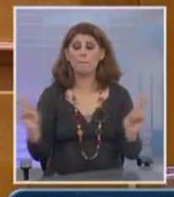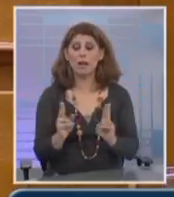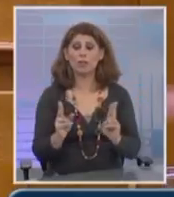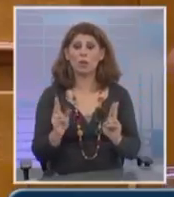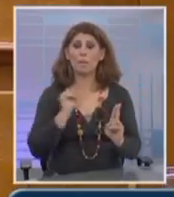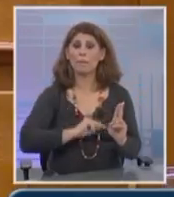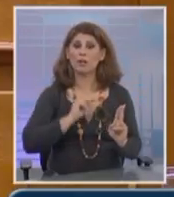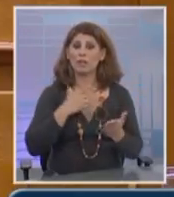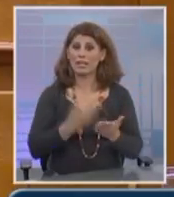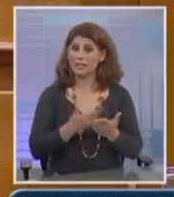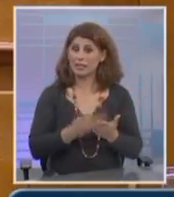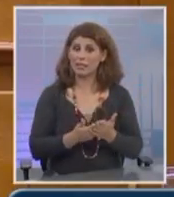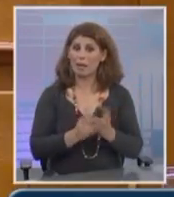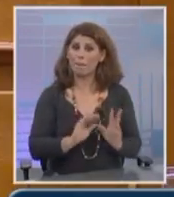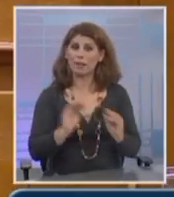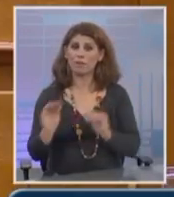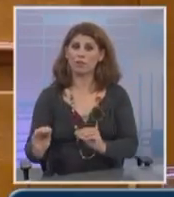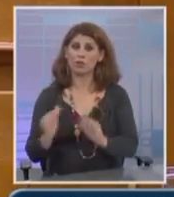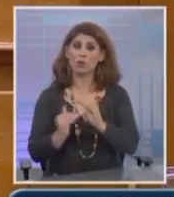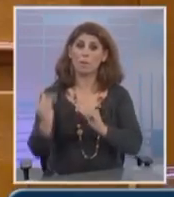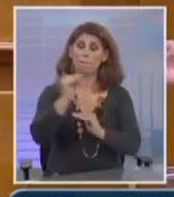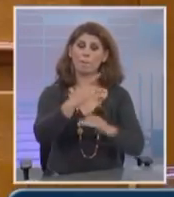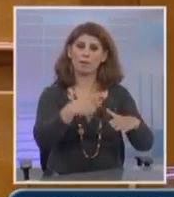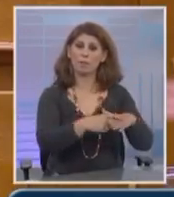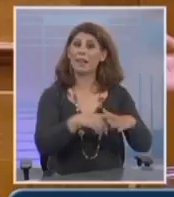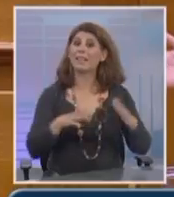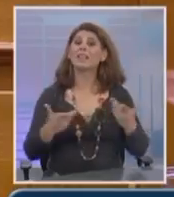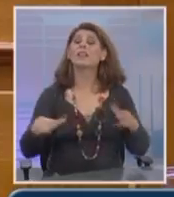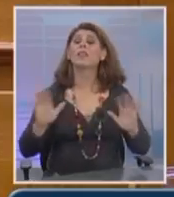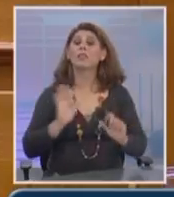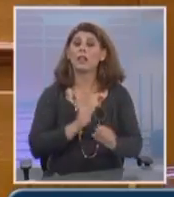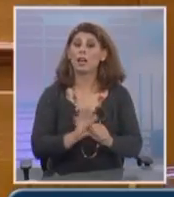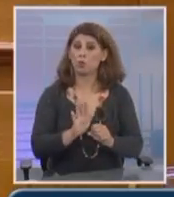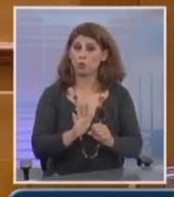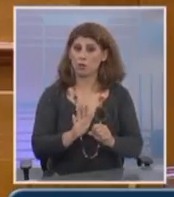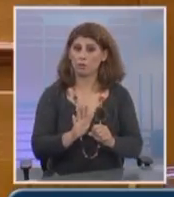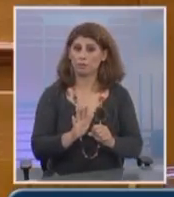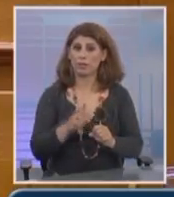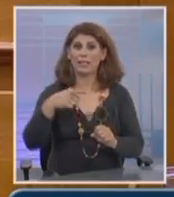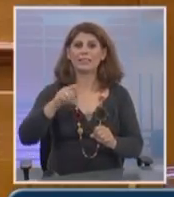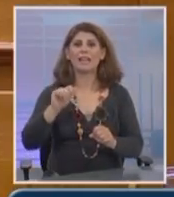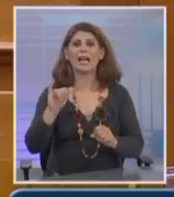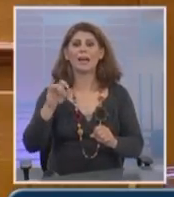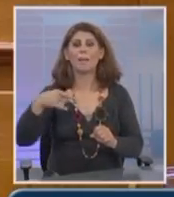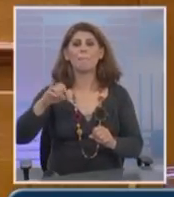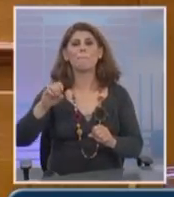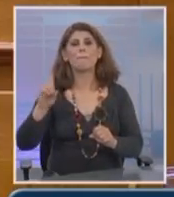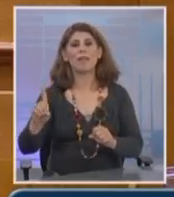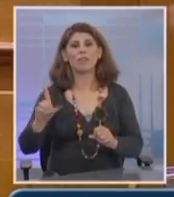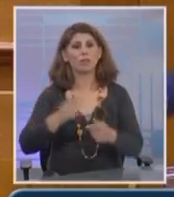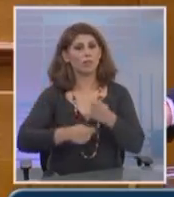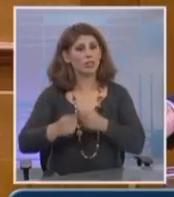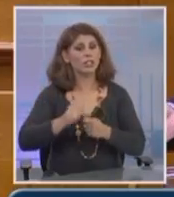στα περιουσιακά στοιχεία τα οποία μεταβιβάζονται στο υπερθεμείο? Και γιατί δεν αρκούσε επιτέλους το ΤΑΙΠΕΔ για να διαχειριστεί